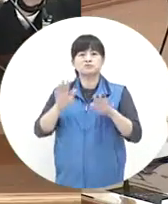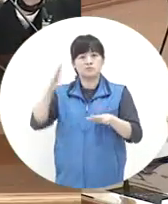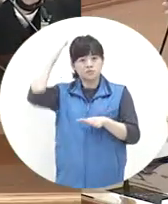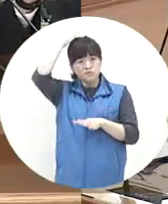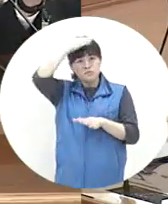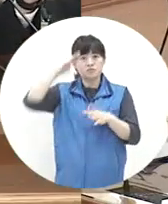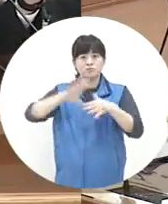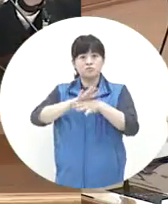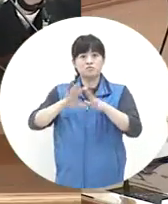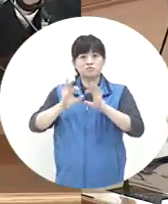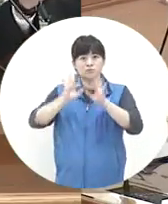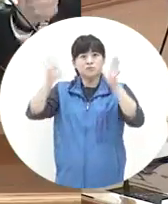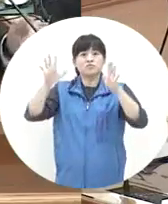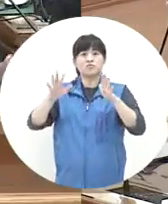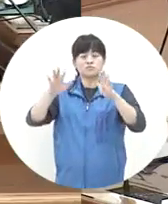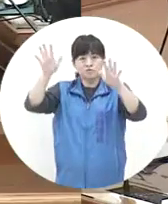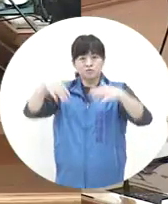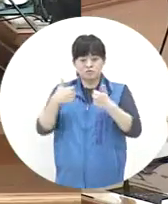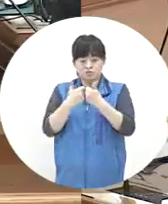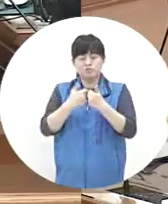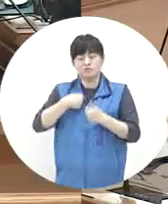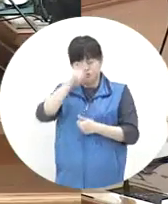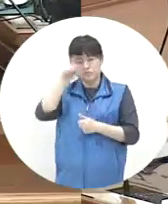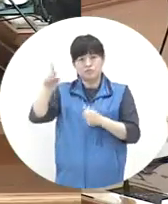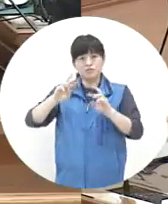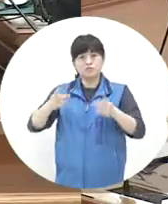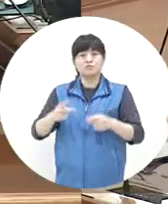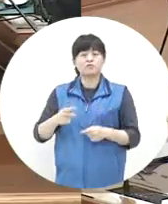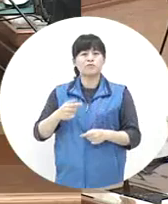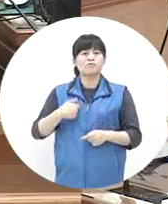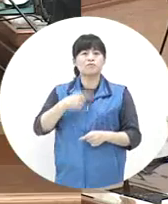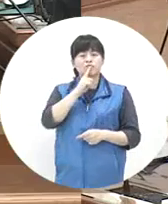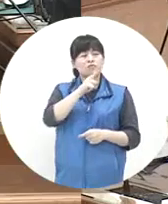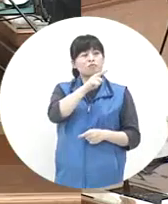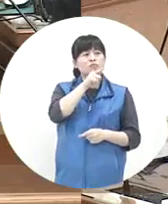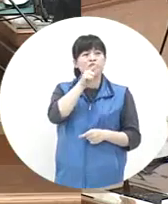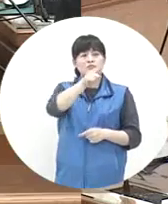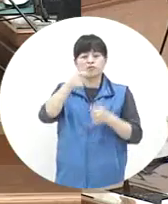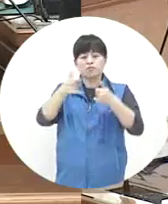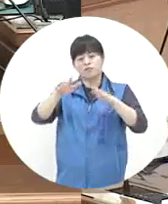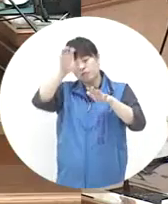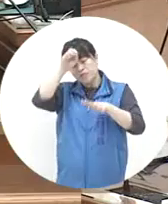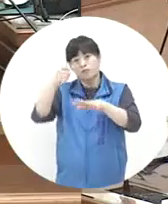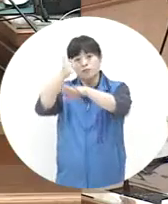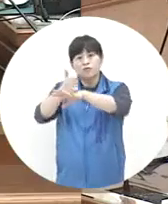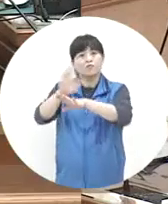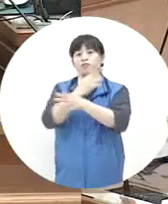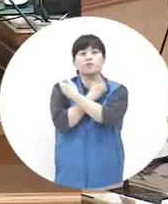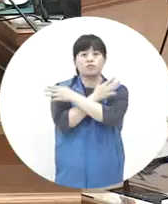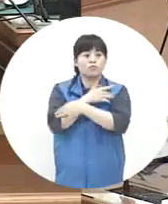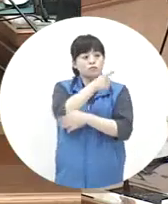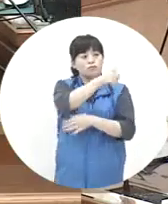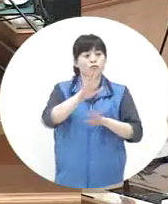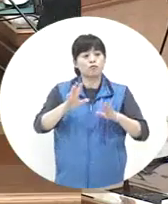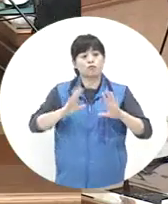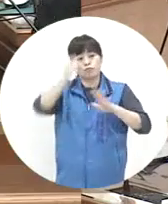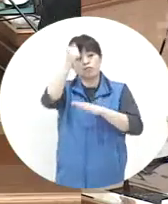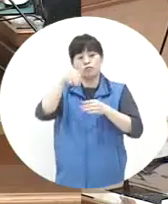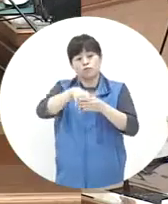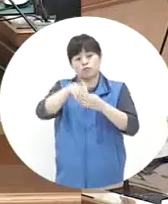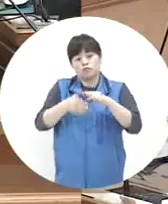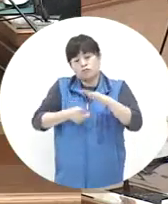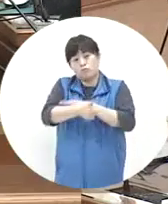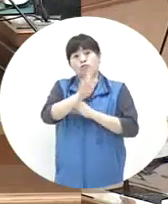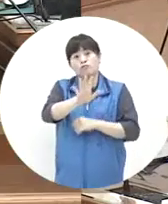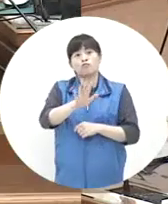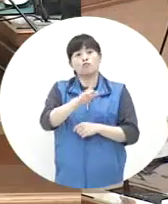开会议， 不是 希望他能够把 市长。市长，现在我们不要讲说民进党执政会怎样，因为你现在拿到总统入场券了。我想问你，